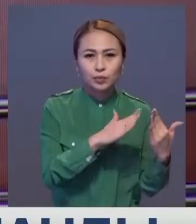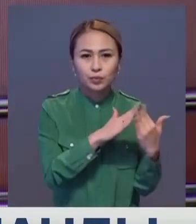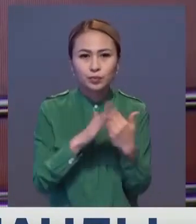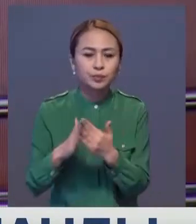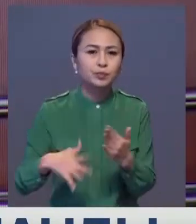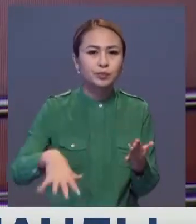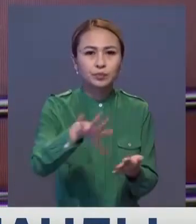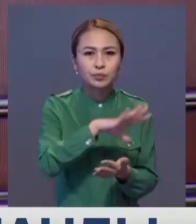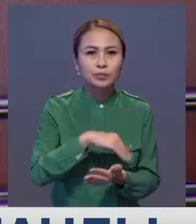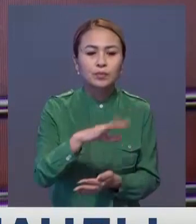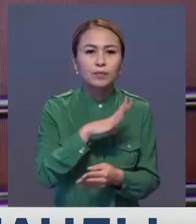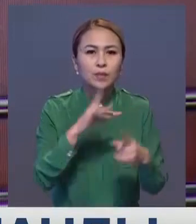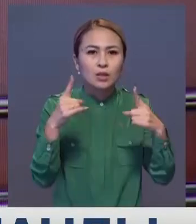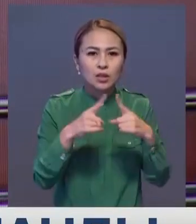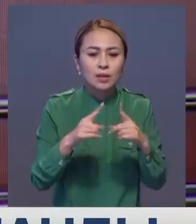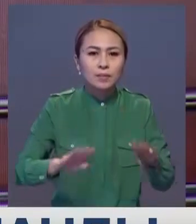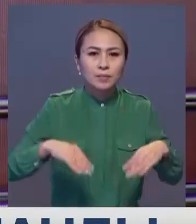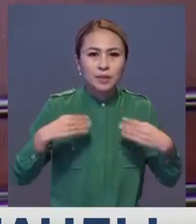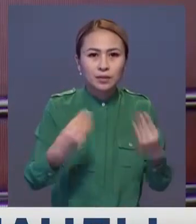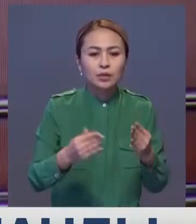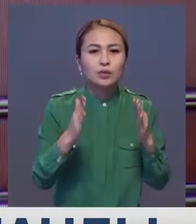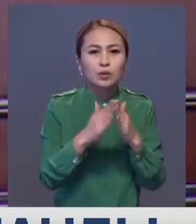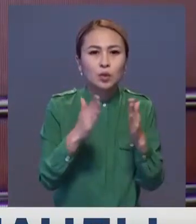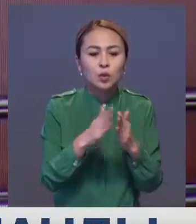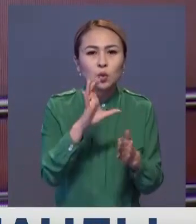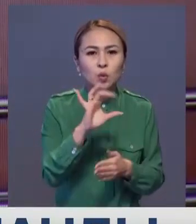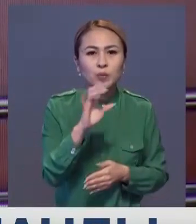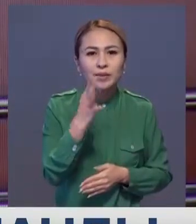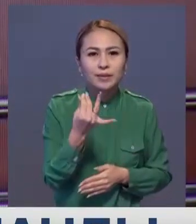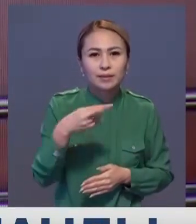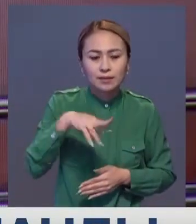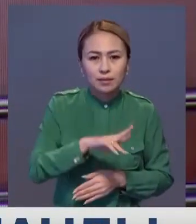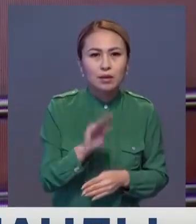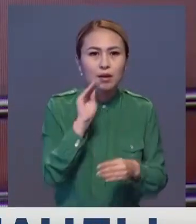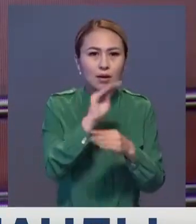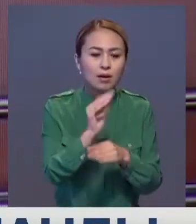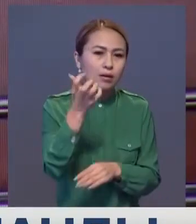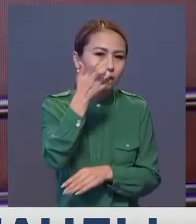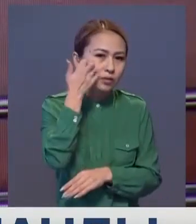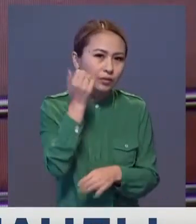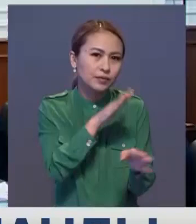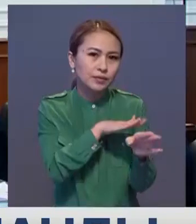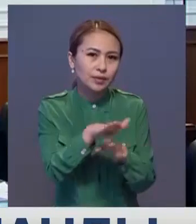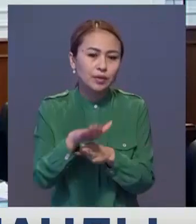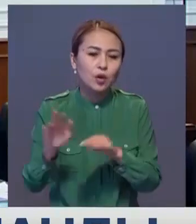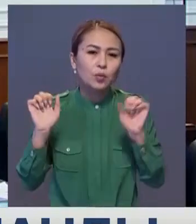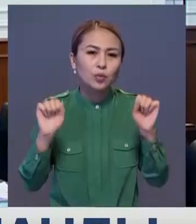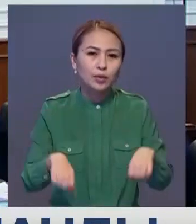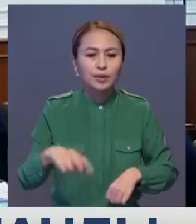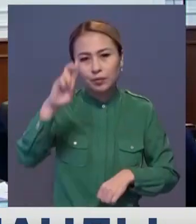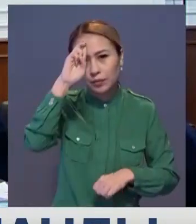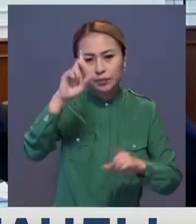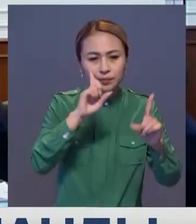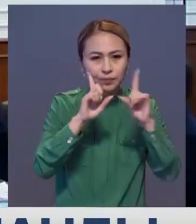ету жалға берілетін тұрғын үйді субсидиялау тетігі арқылы жүзеге асыру ұсынылады. Үкімет